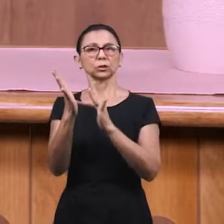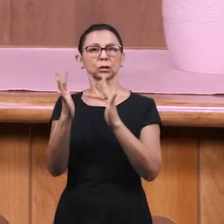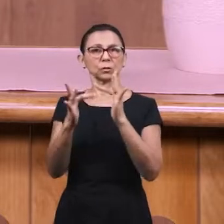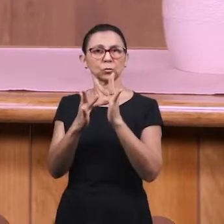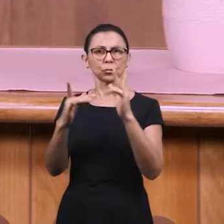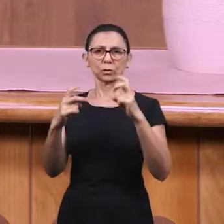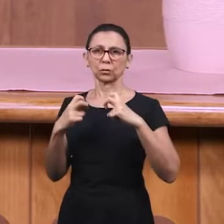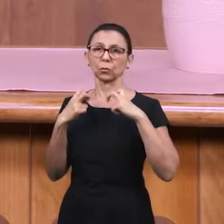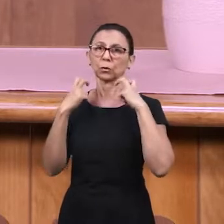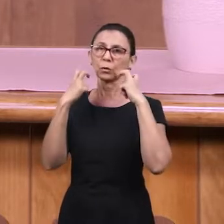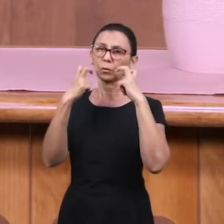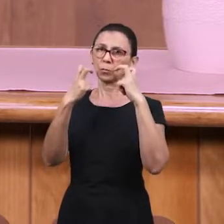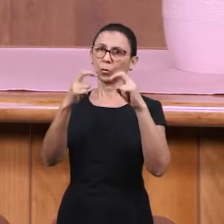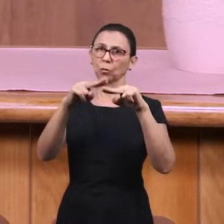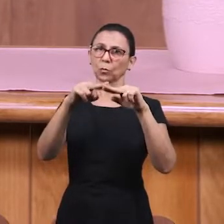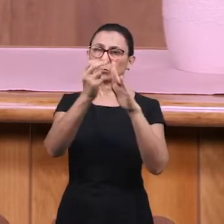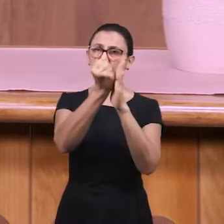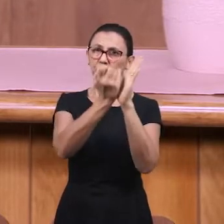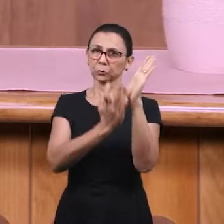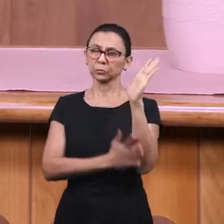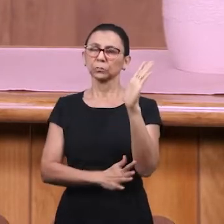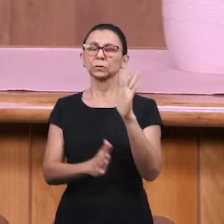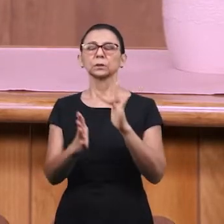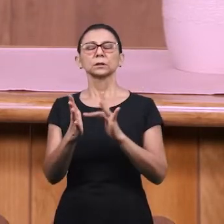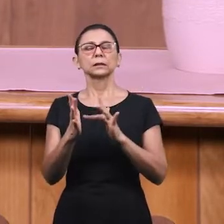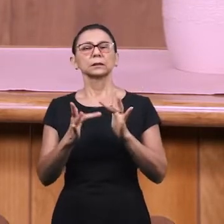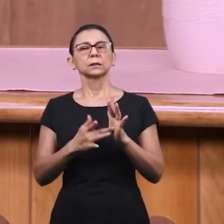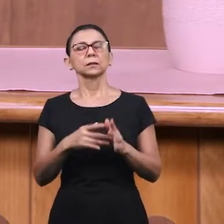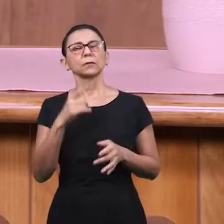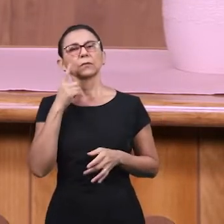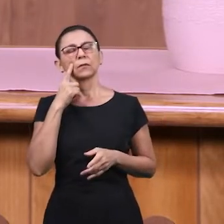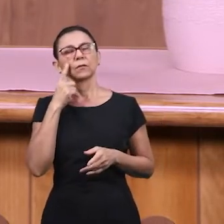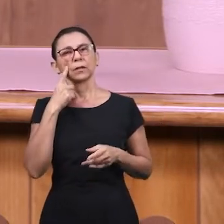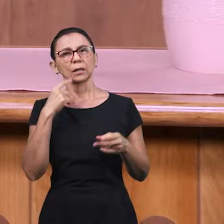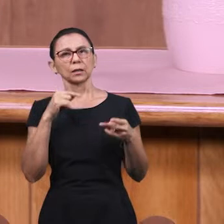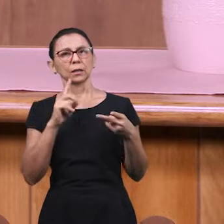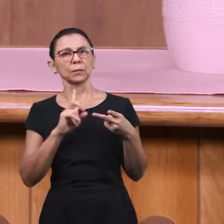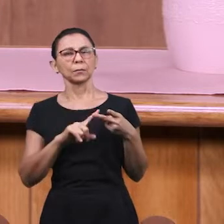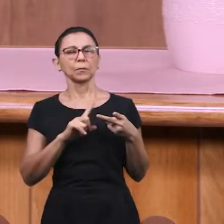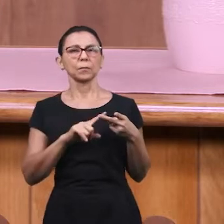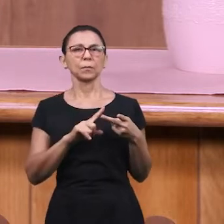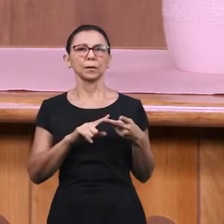– это воззвание крови, сила крови Иисуса.